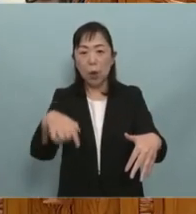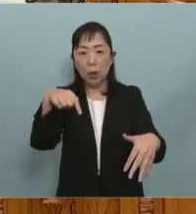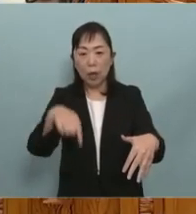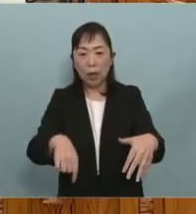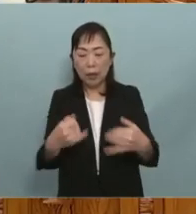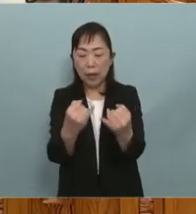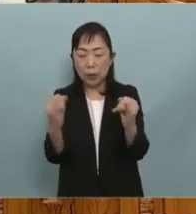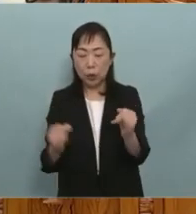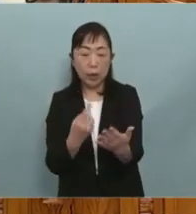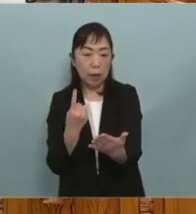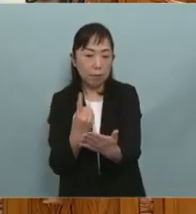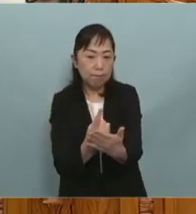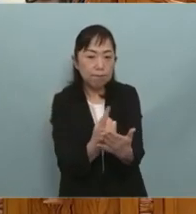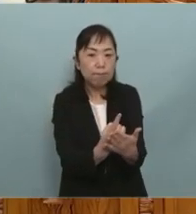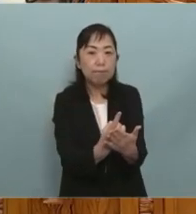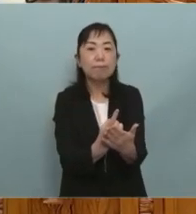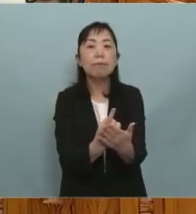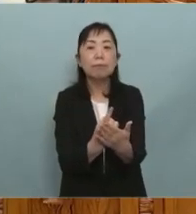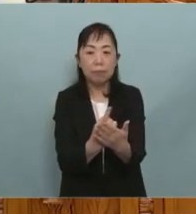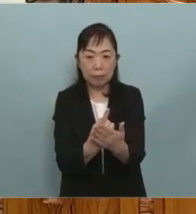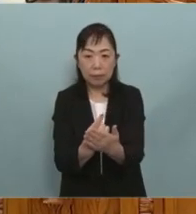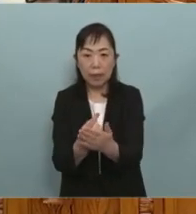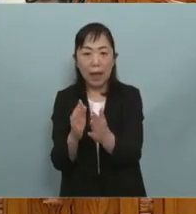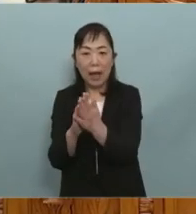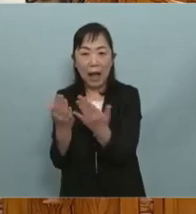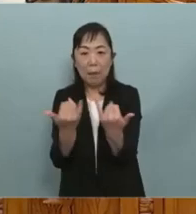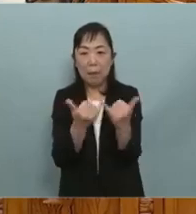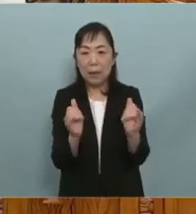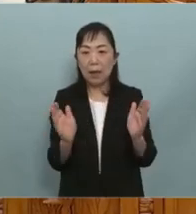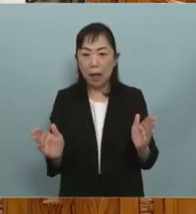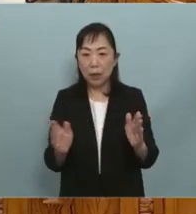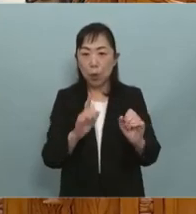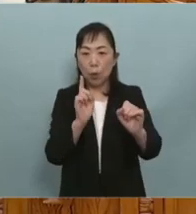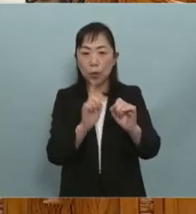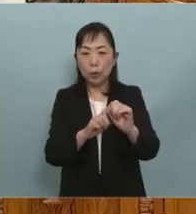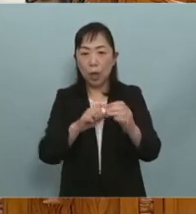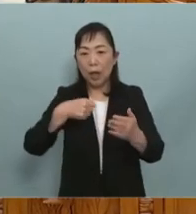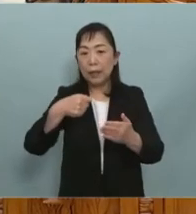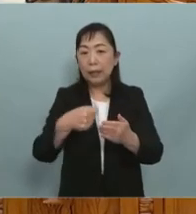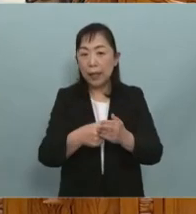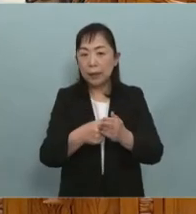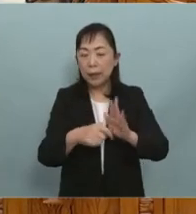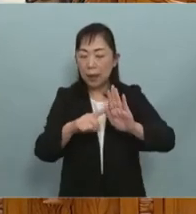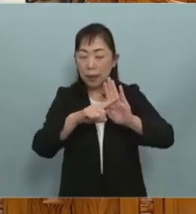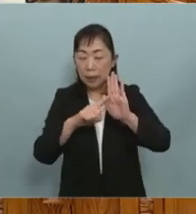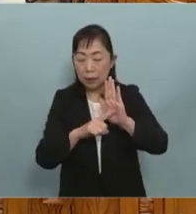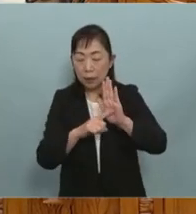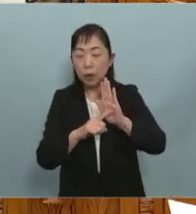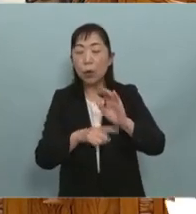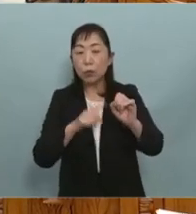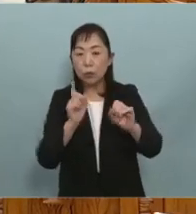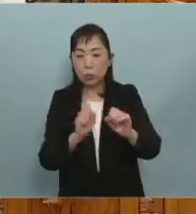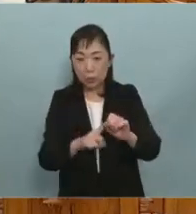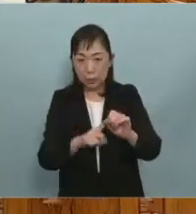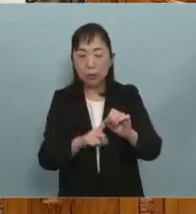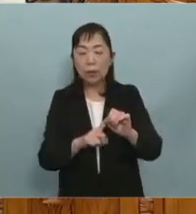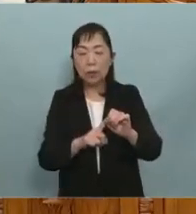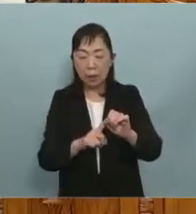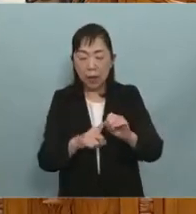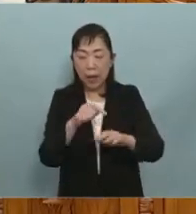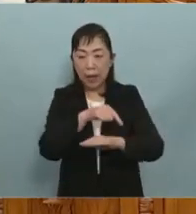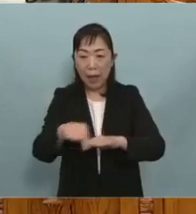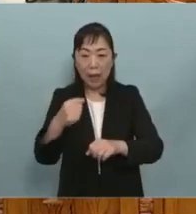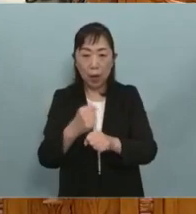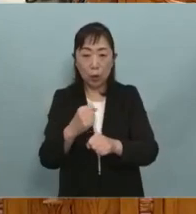女性が参画することを官民の目標とし達成の指針を定め計画的に取組みます